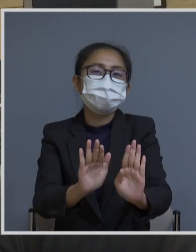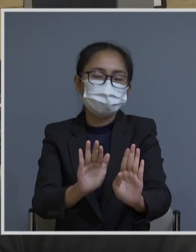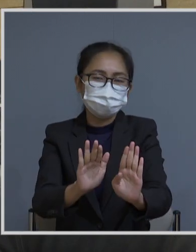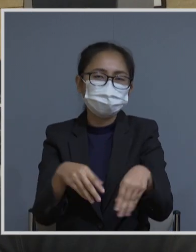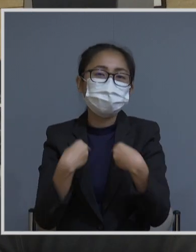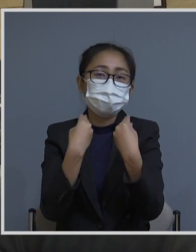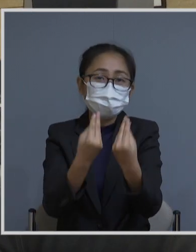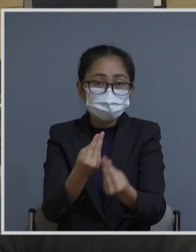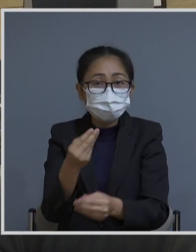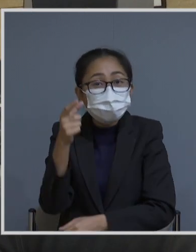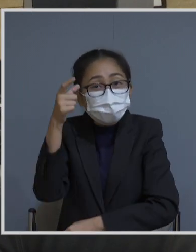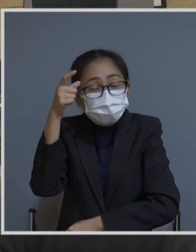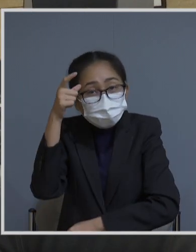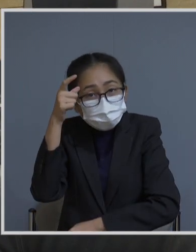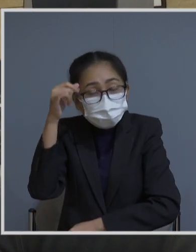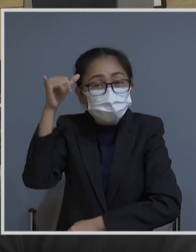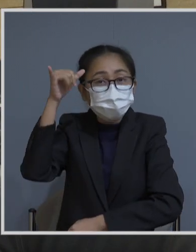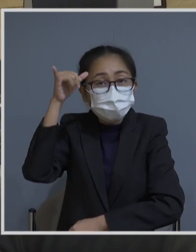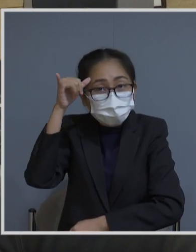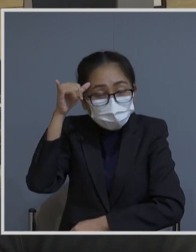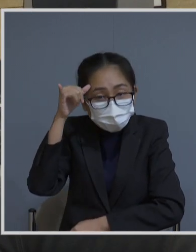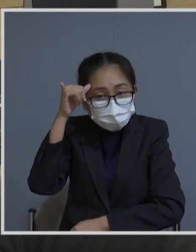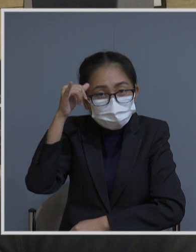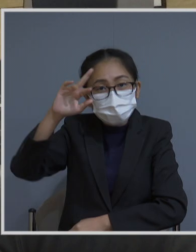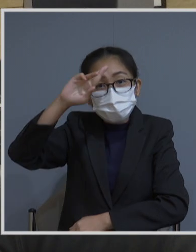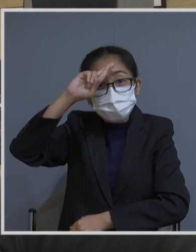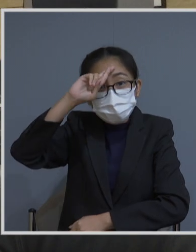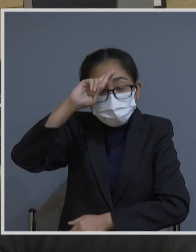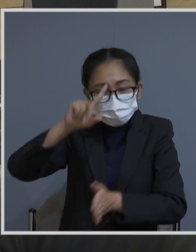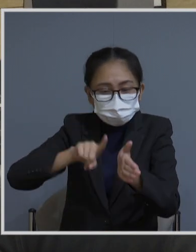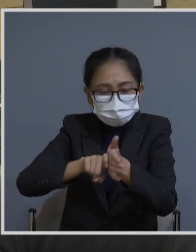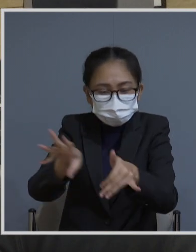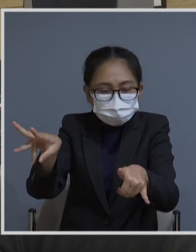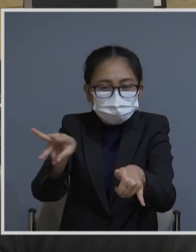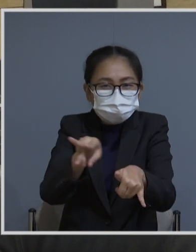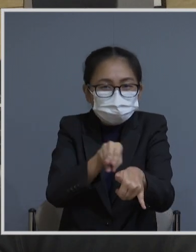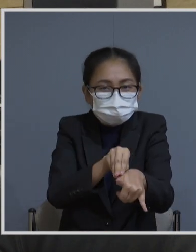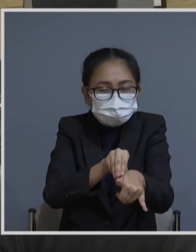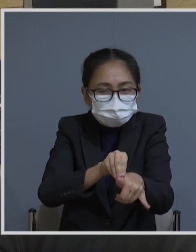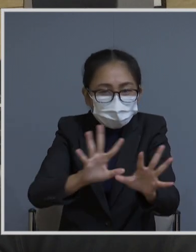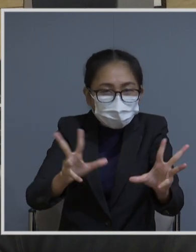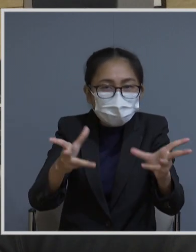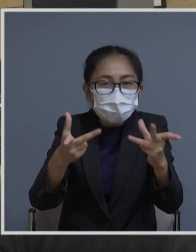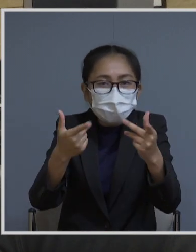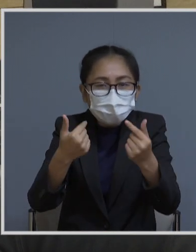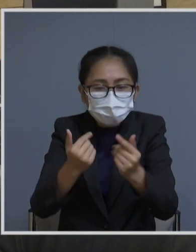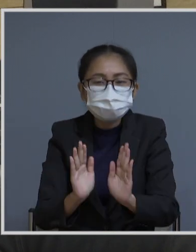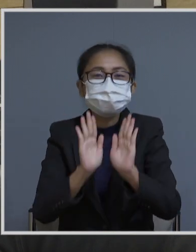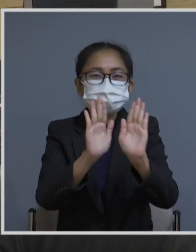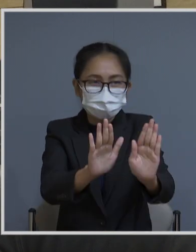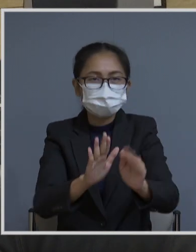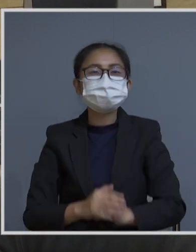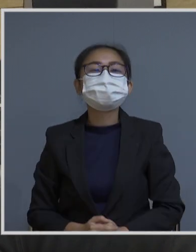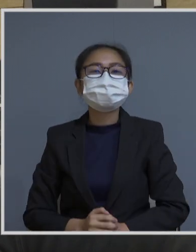วัวควายจะหายจากโรคนี้ด้วยความสามารถบริหารจัดการของท่านกลับเข้าสู่เรื่อง